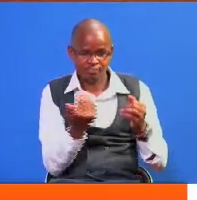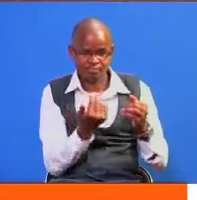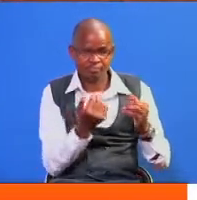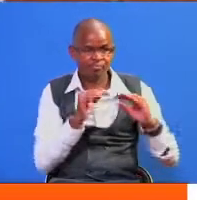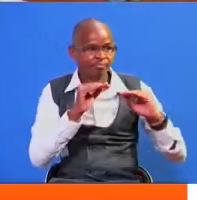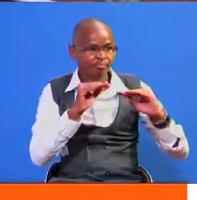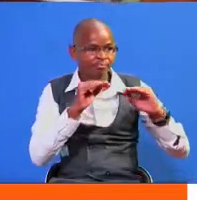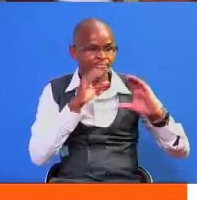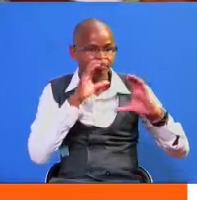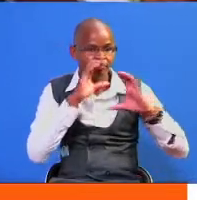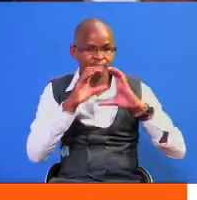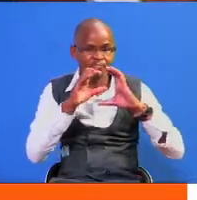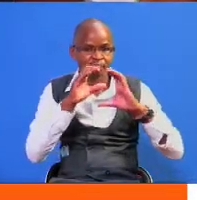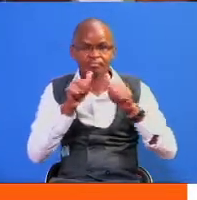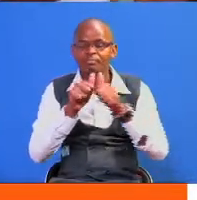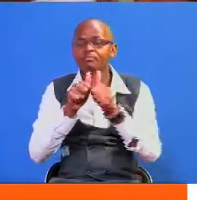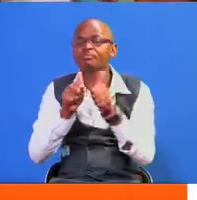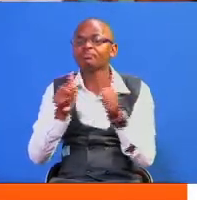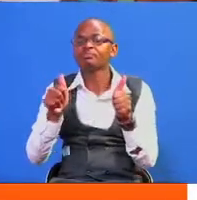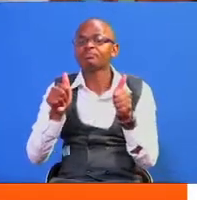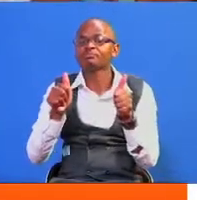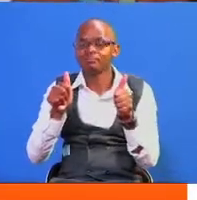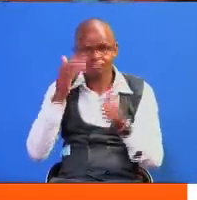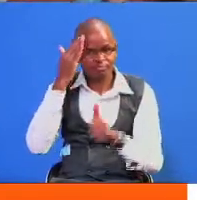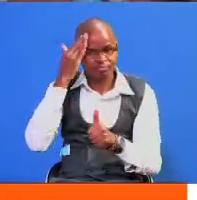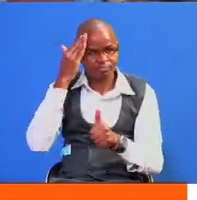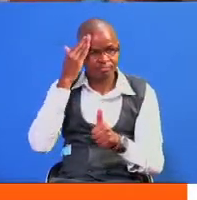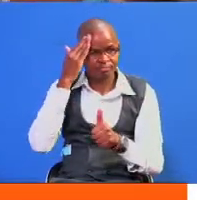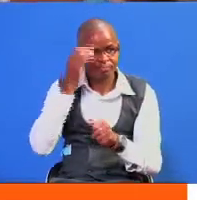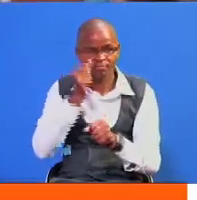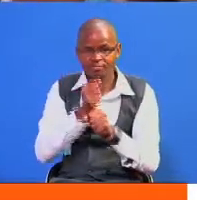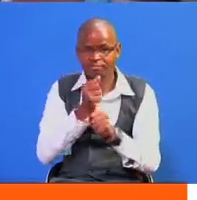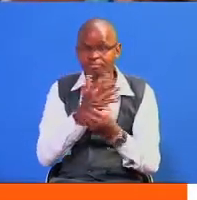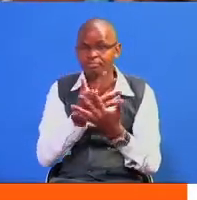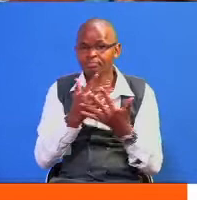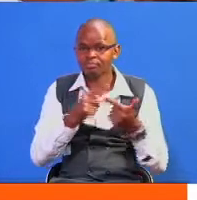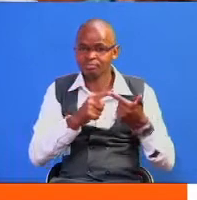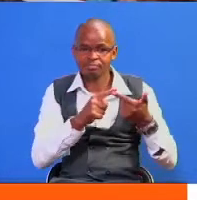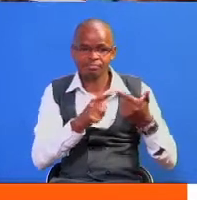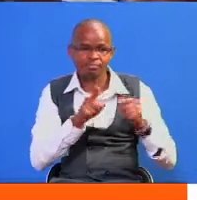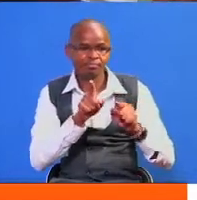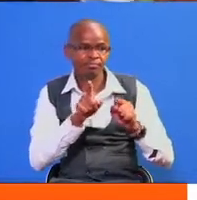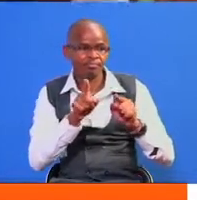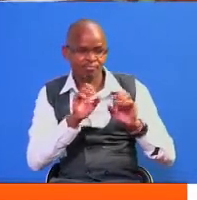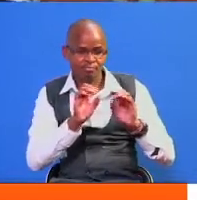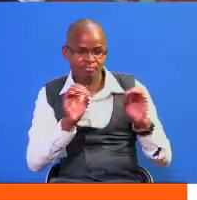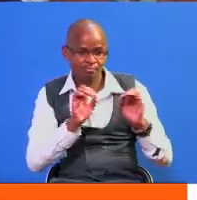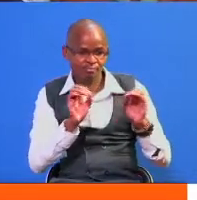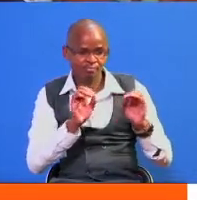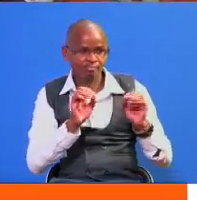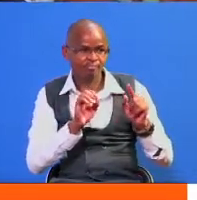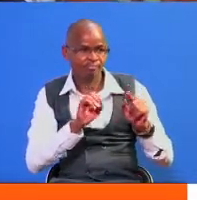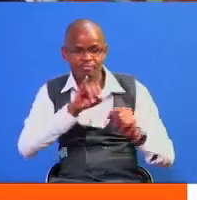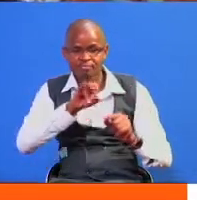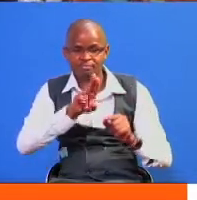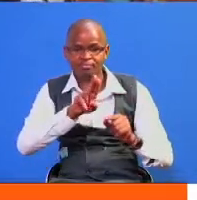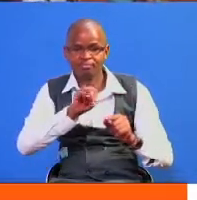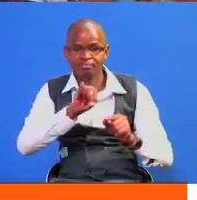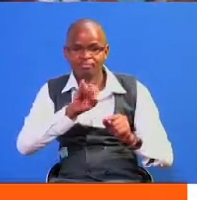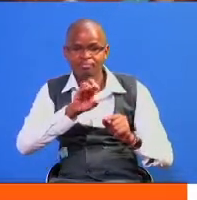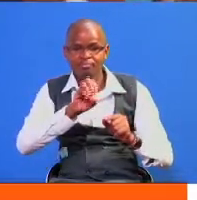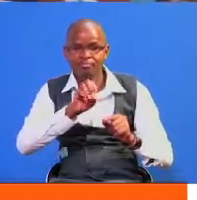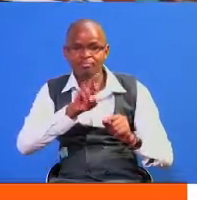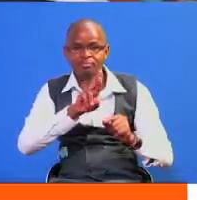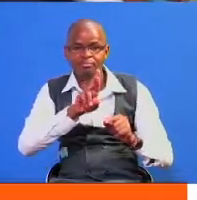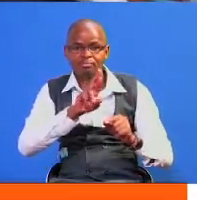kujifunza kuzungumza kwa ufasaha na kugundua kufanya mambo. Ila hili halikuwa hivyo kwa Junior Masaki